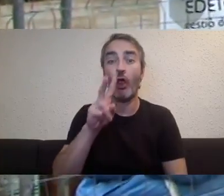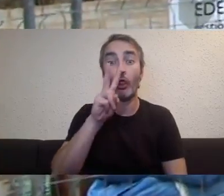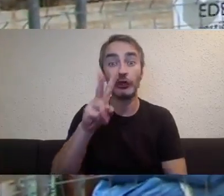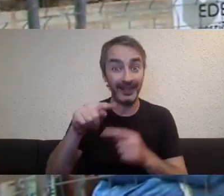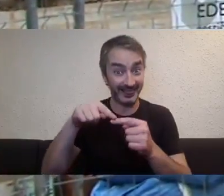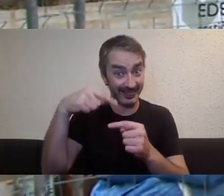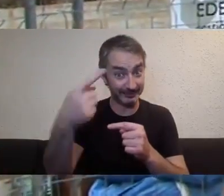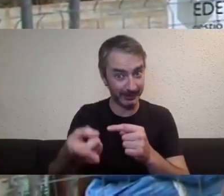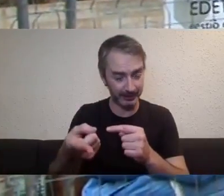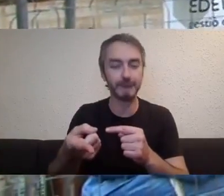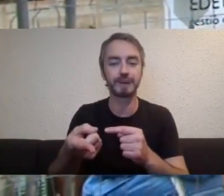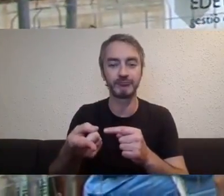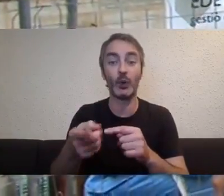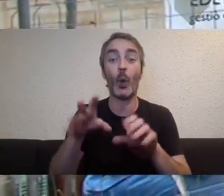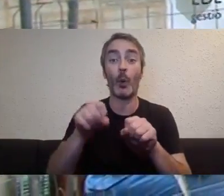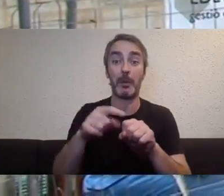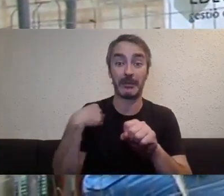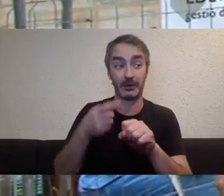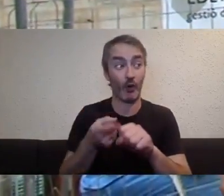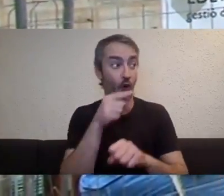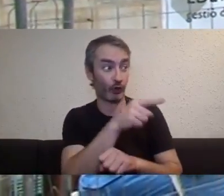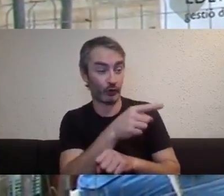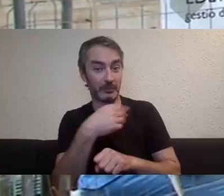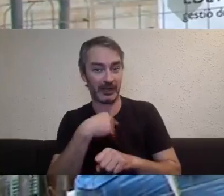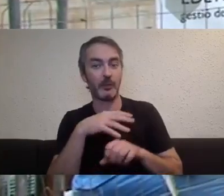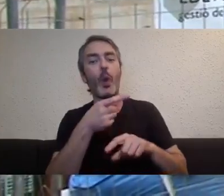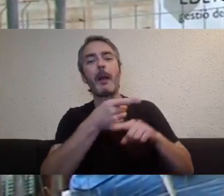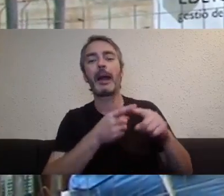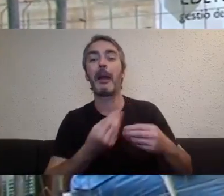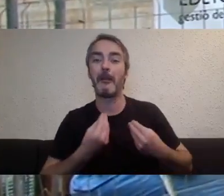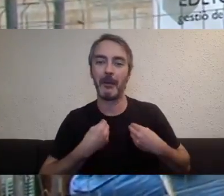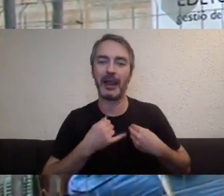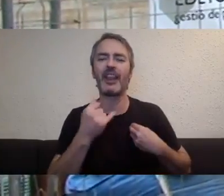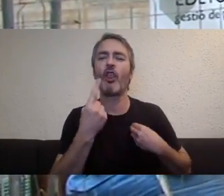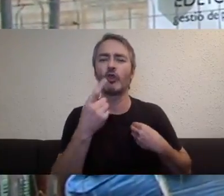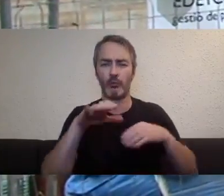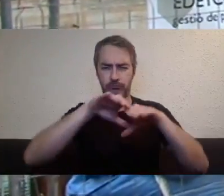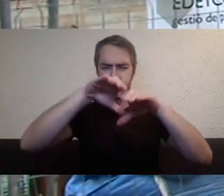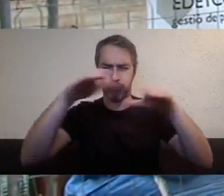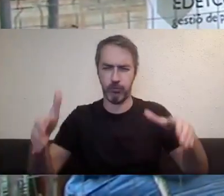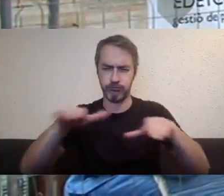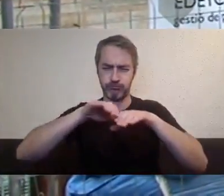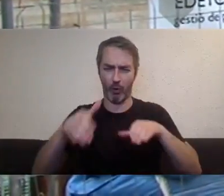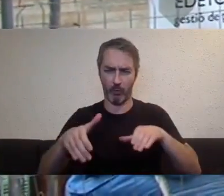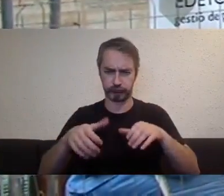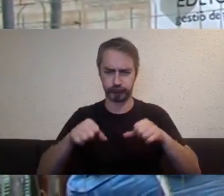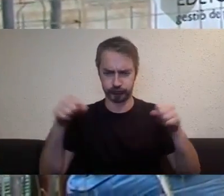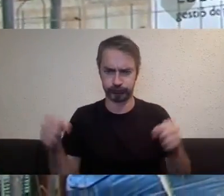dos anys després s'ocupa aquest espai d'aquí, que tenia una part de vivenda i dues naus molt